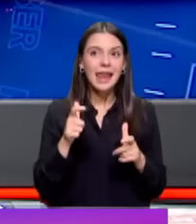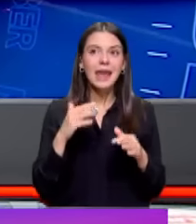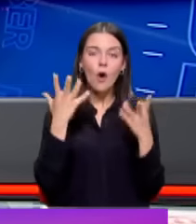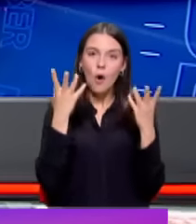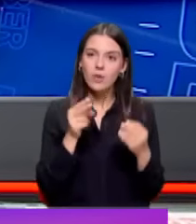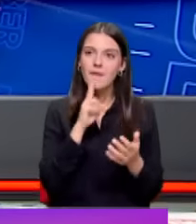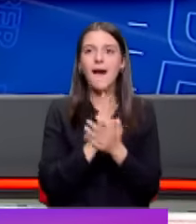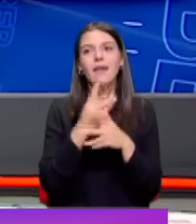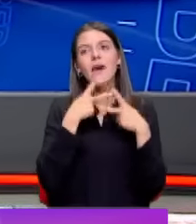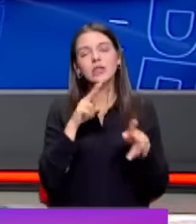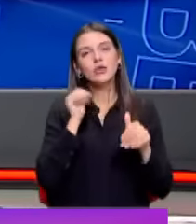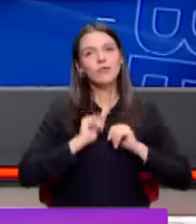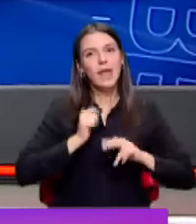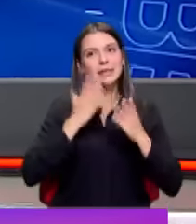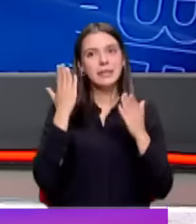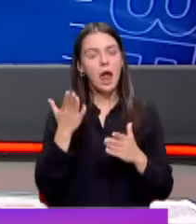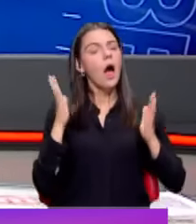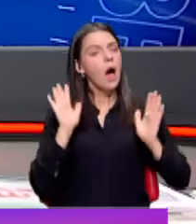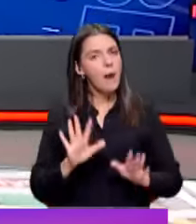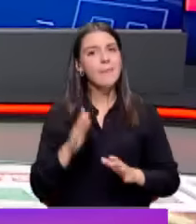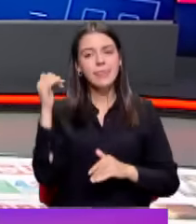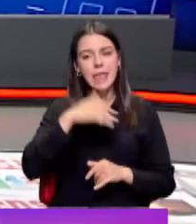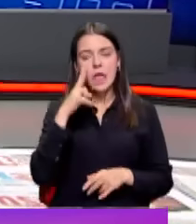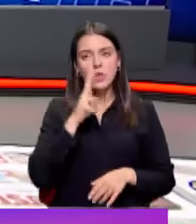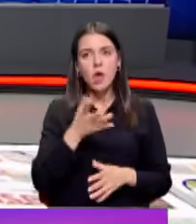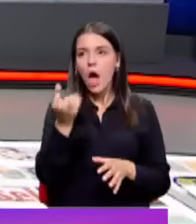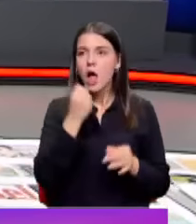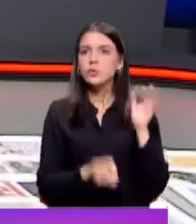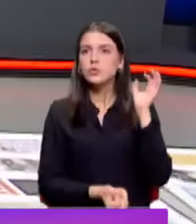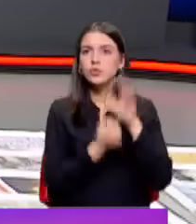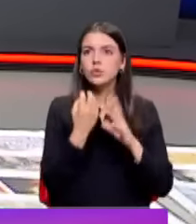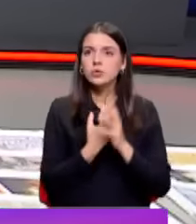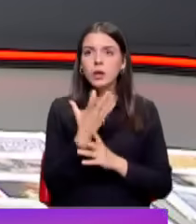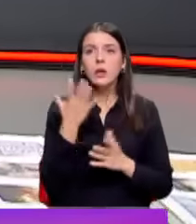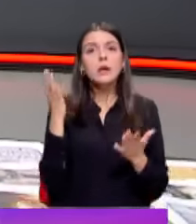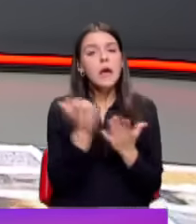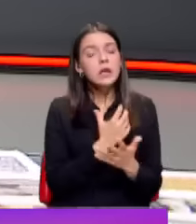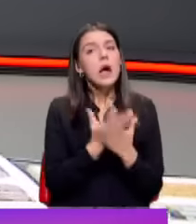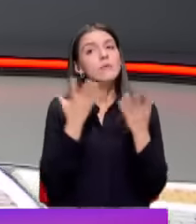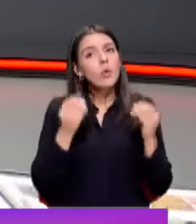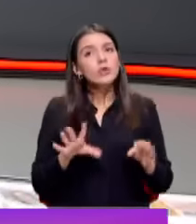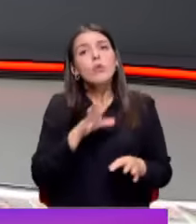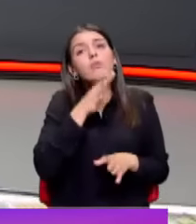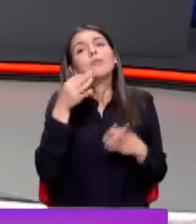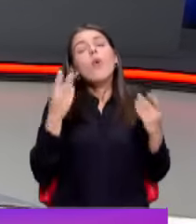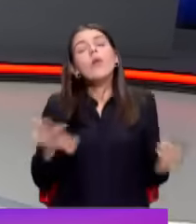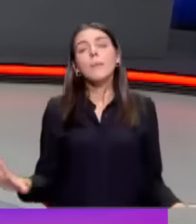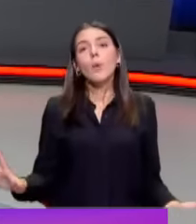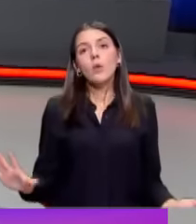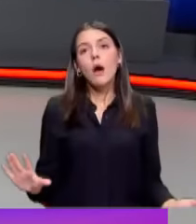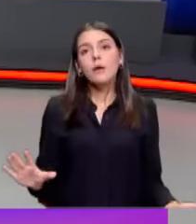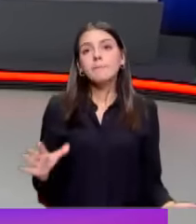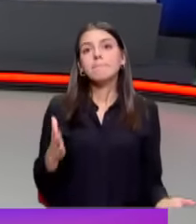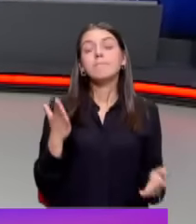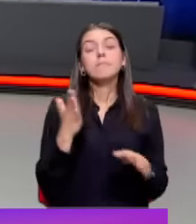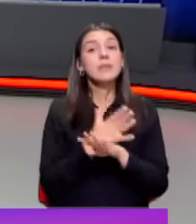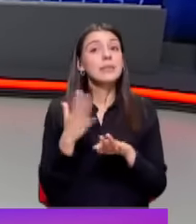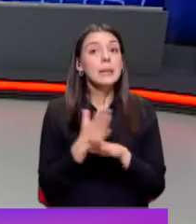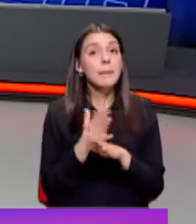belli oldu öğrencilerimizin. Ama gelin görün ki aldıkları sonuçlarla kazanmış olsalar dahi mutlu olamıyorlar. Çünkü